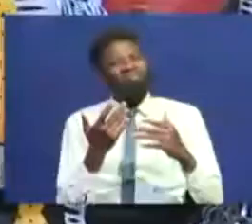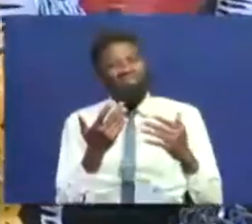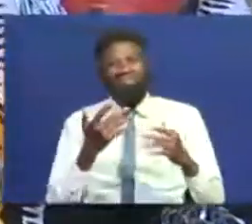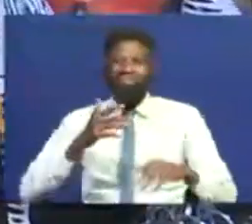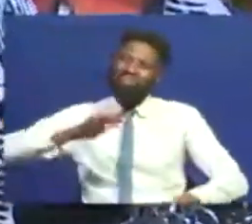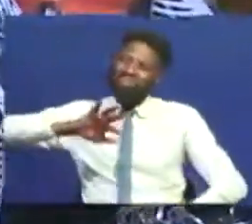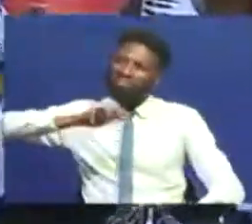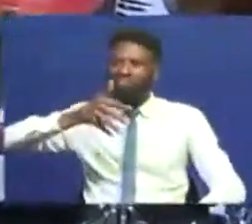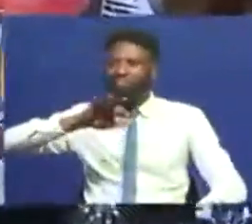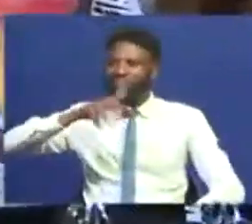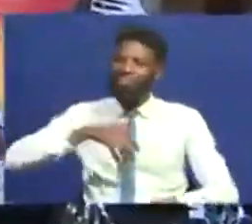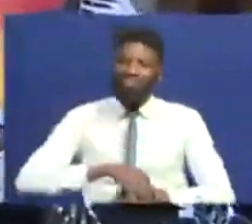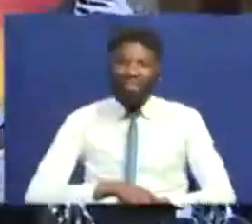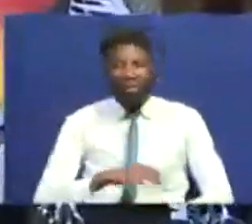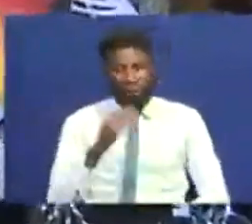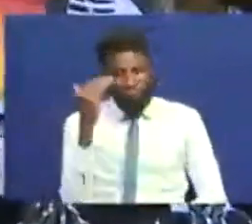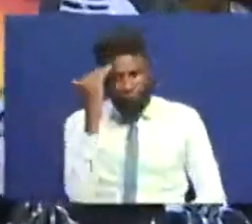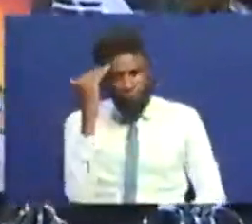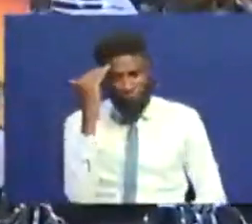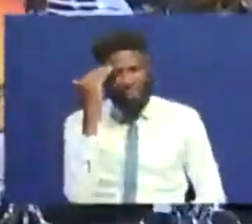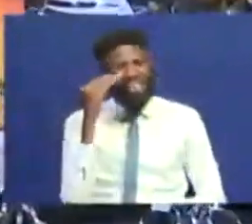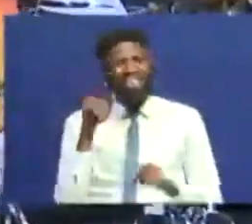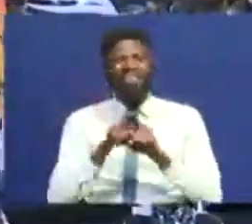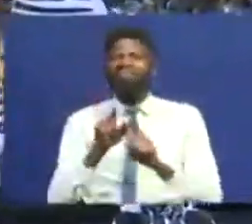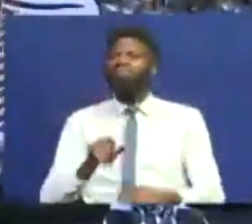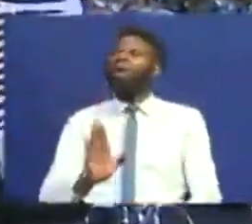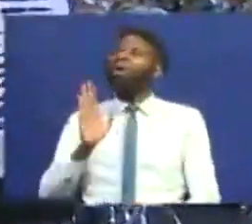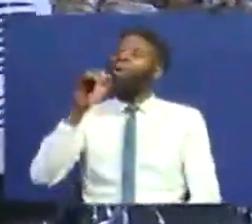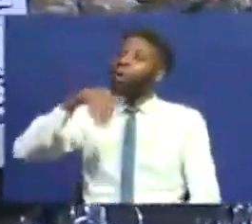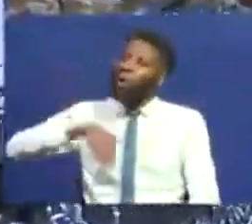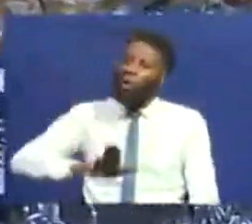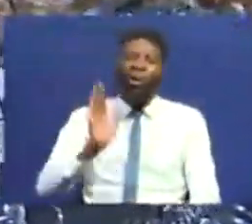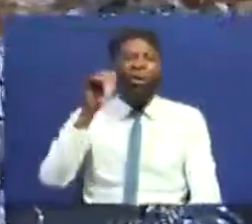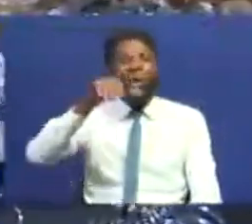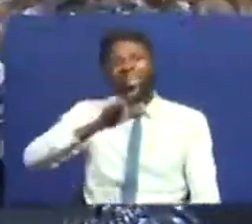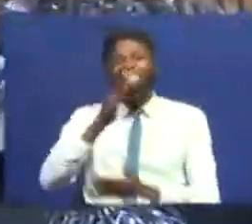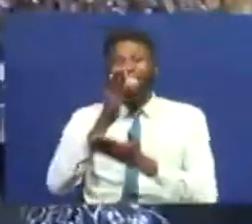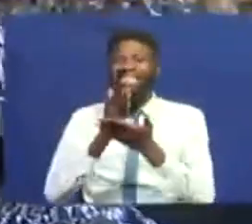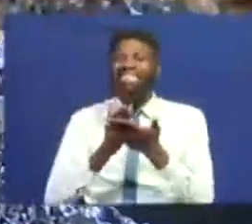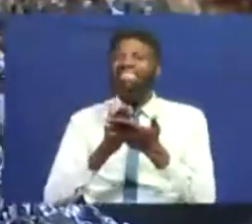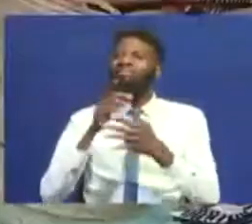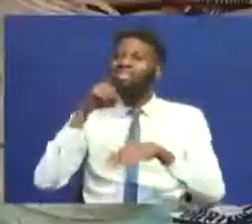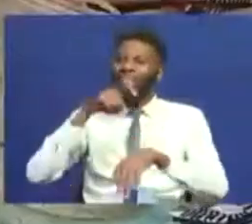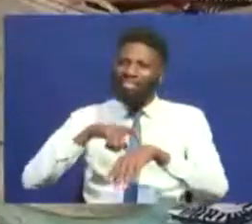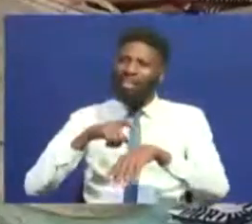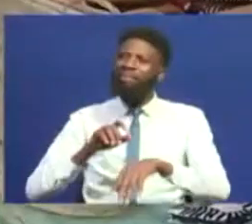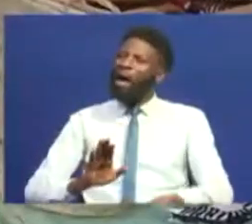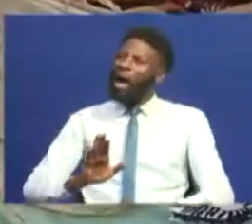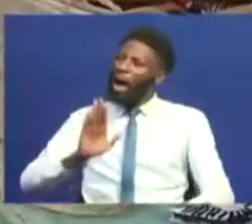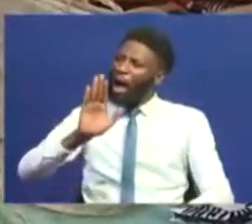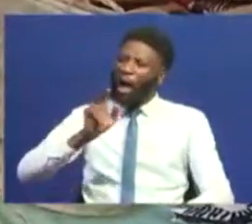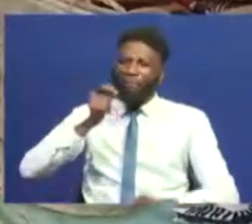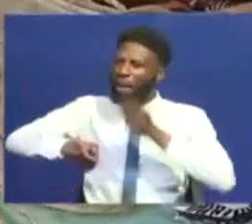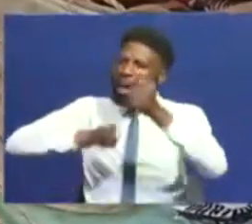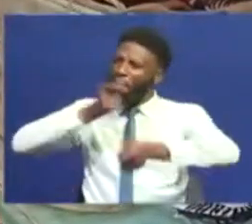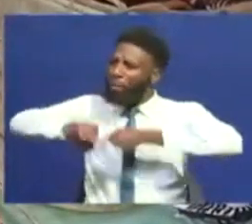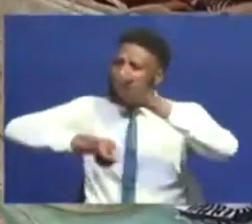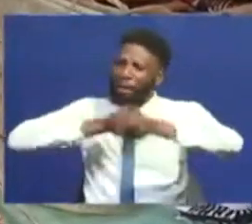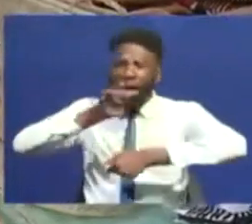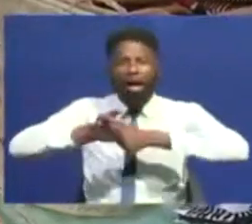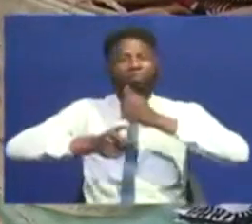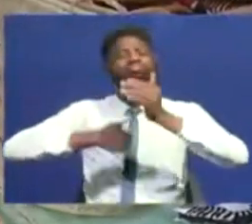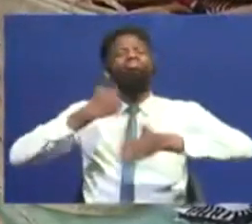yes, no, unajua venye ni kama season, nanga na season. Na bado kuna season yenye buy niko juu. Then